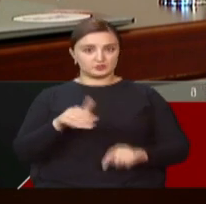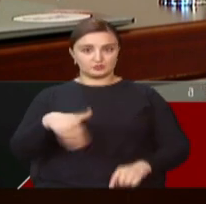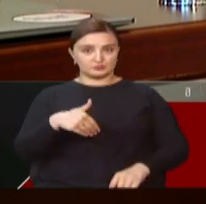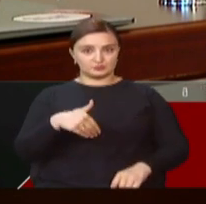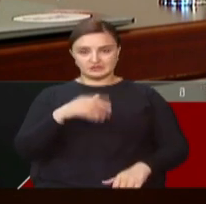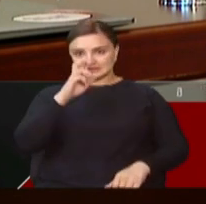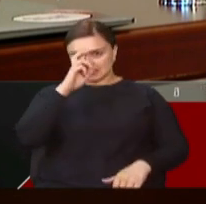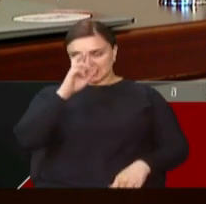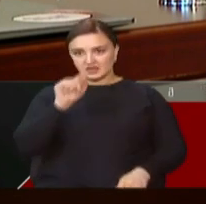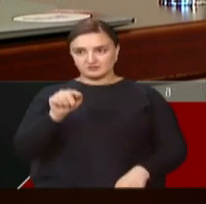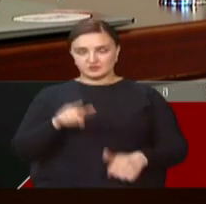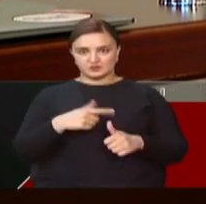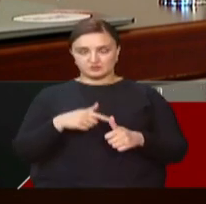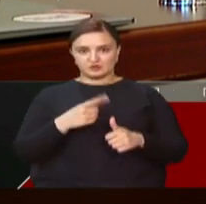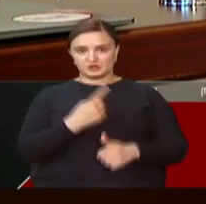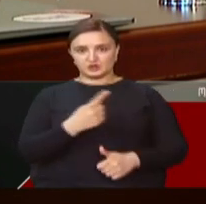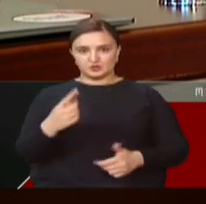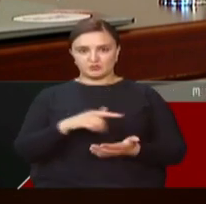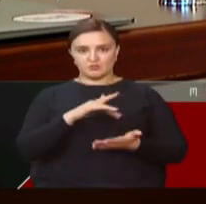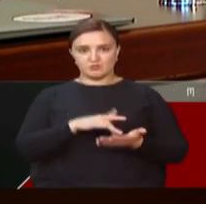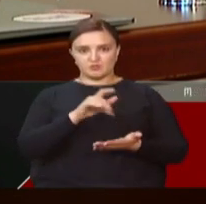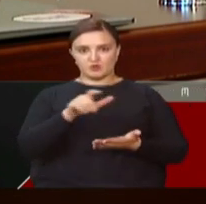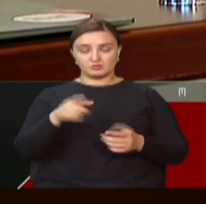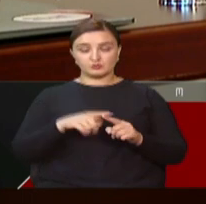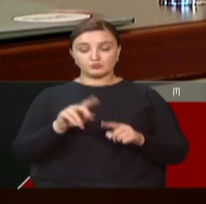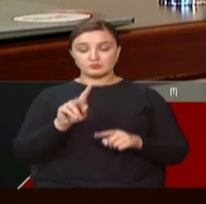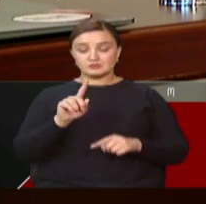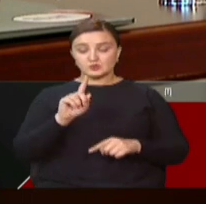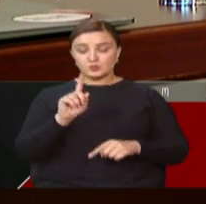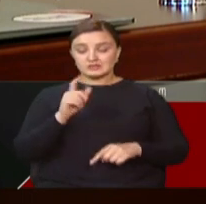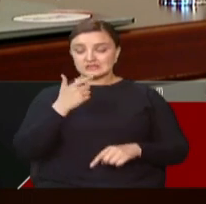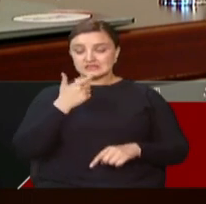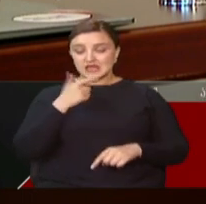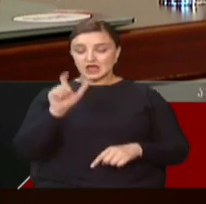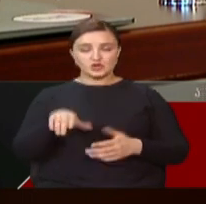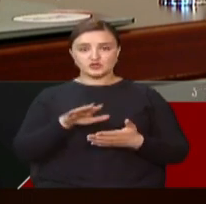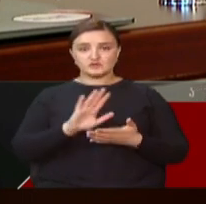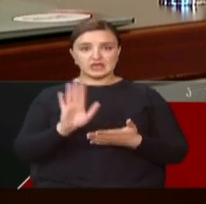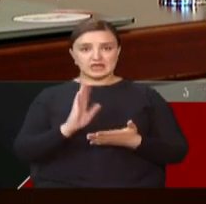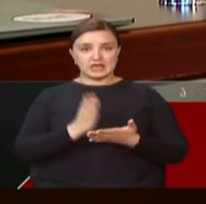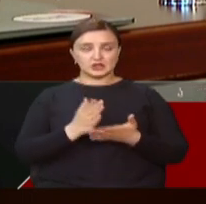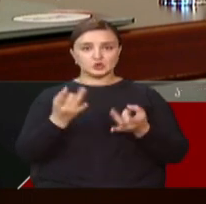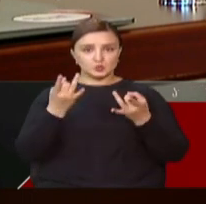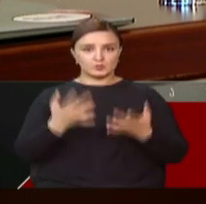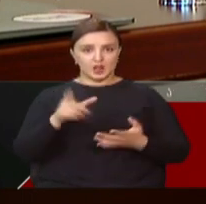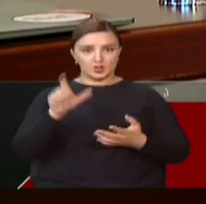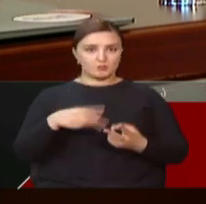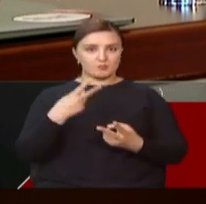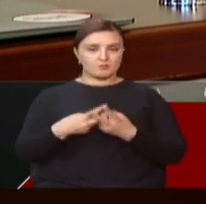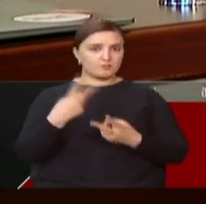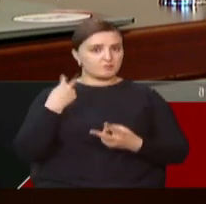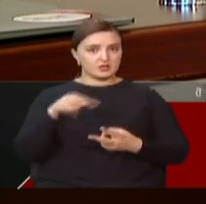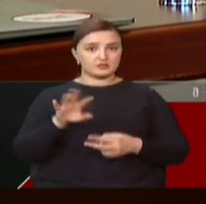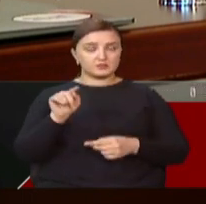სახელმწიფოს მიმართ, ასევე თითოეული ჩვენი მოქალაქის მიმართ, იმიტომ რომ მიხეილ სააკაშვილი არ არის უბრალოდ, ასე ვთქვათ, პატიმარი. მიხეილ